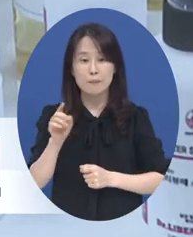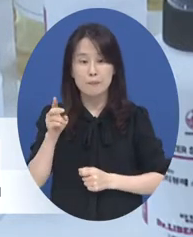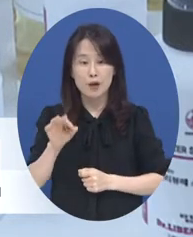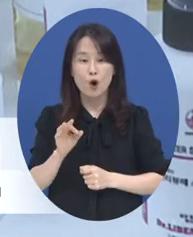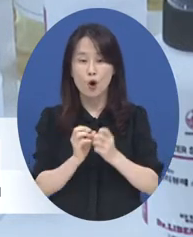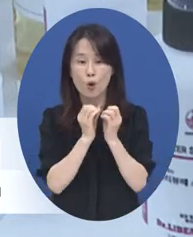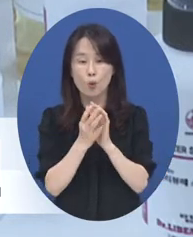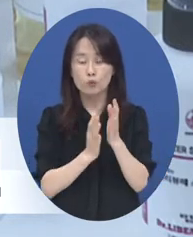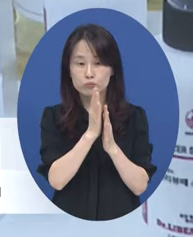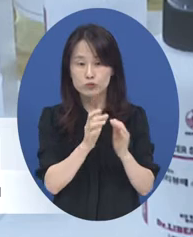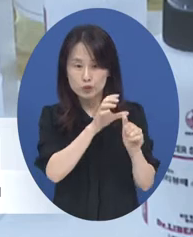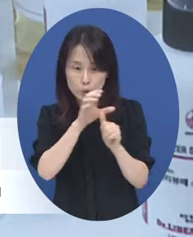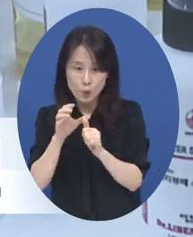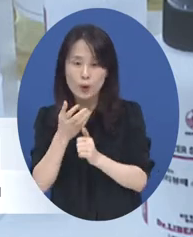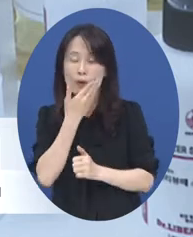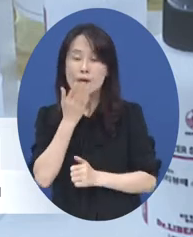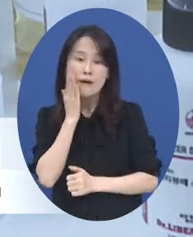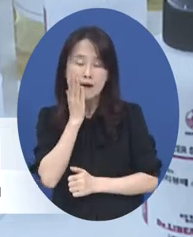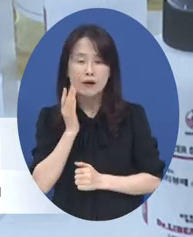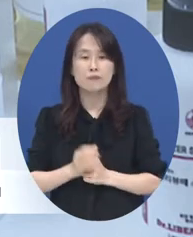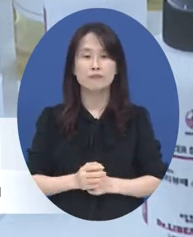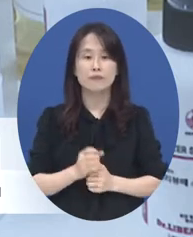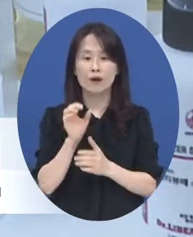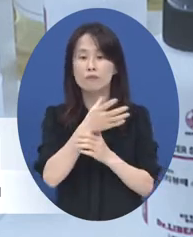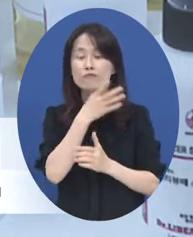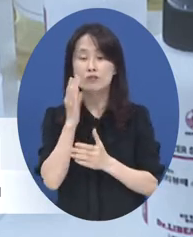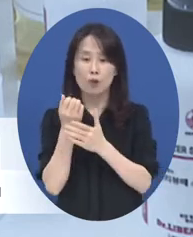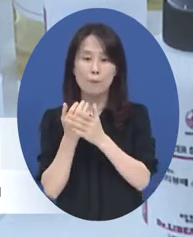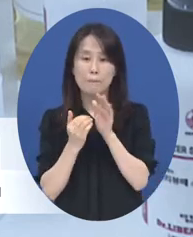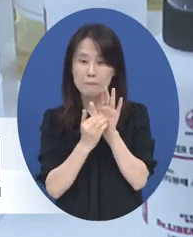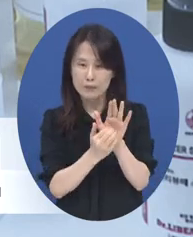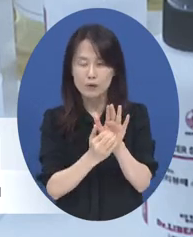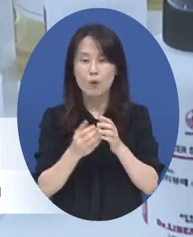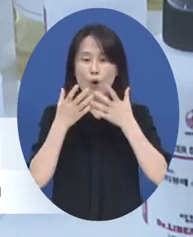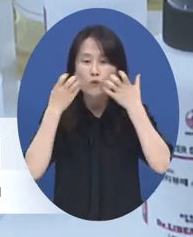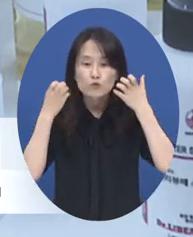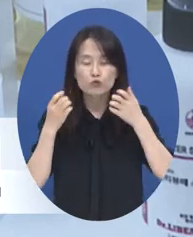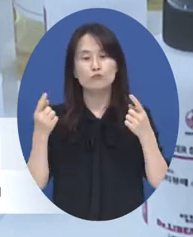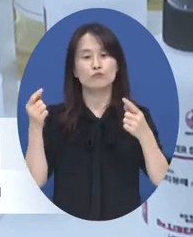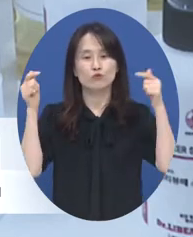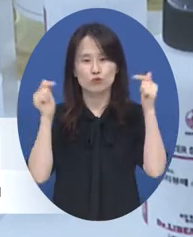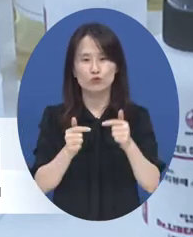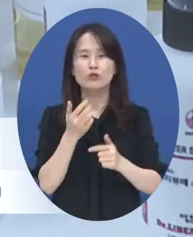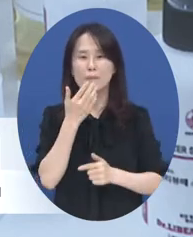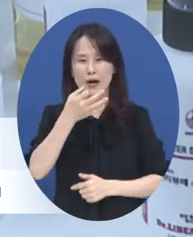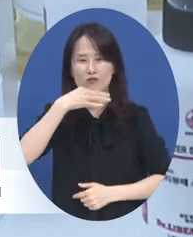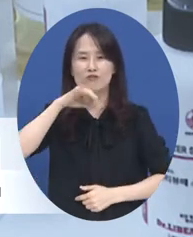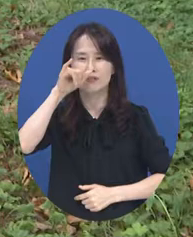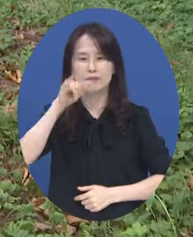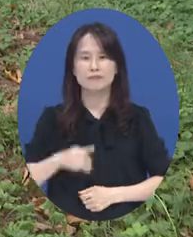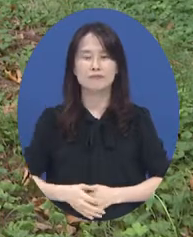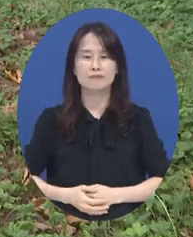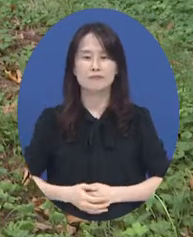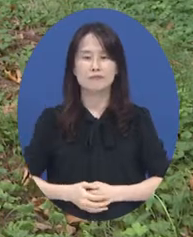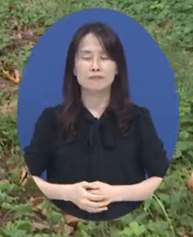만들었는데 항산화와 미백, 주름 개선 효과까지 있는 것으로 나타났습니다. 최창순 기자의 보도입니다.